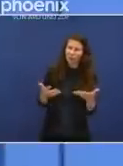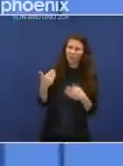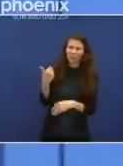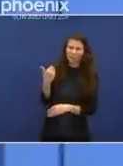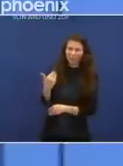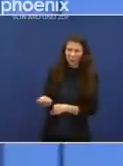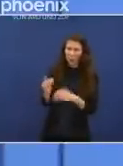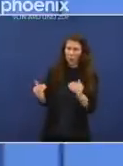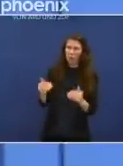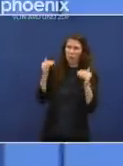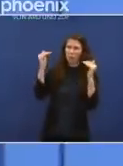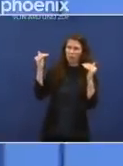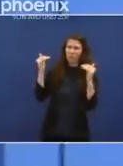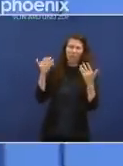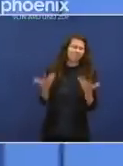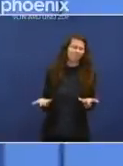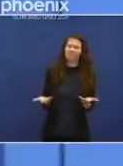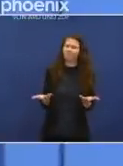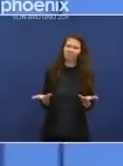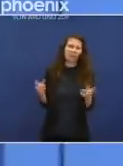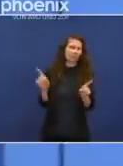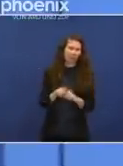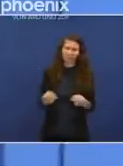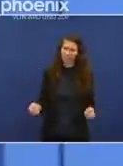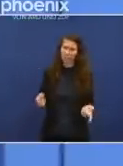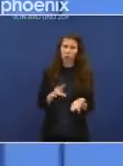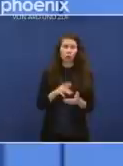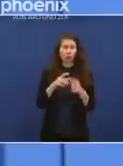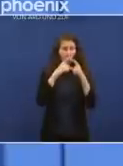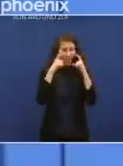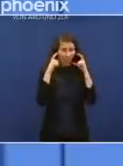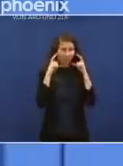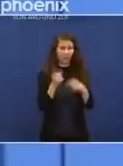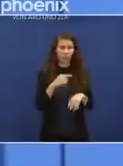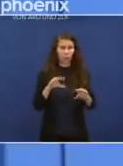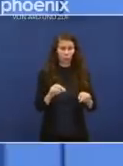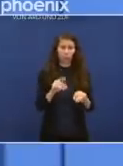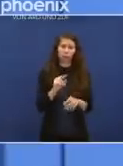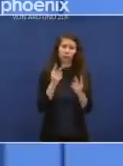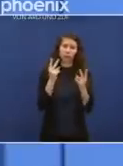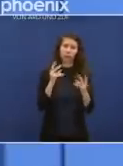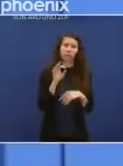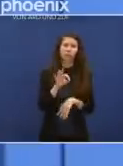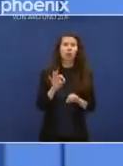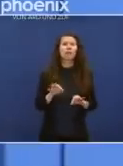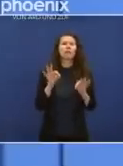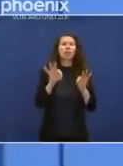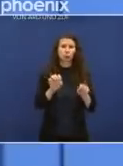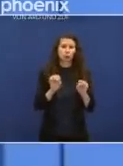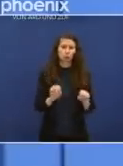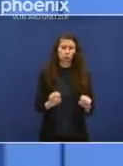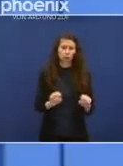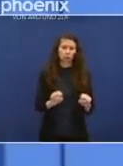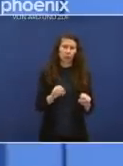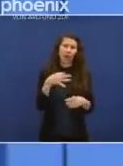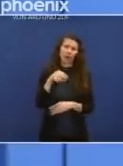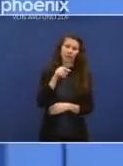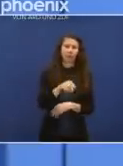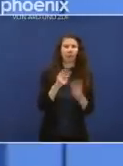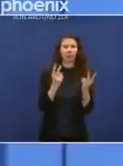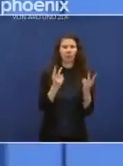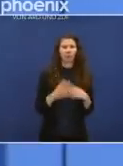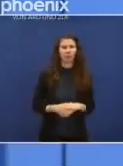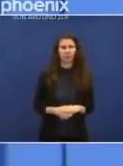nicht anzusetzen sind, denn es kommt uns bei den Masken, die wir einsetzen, zum Infektionsschutz ausschließlich auf den Infektionsschutz an.